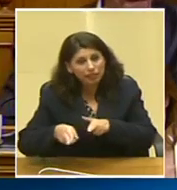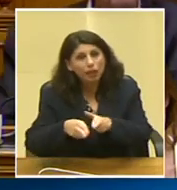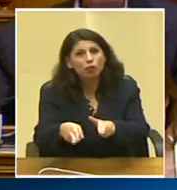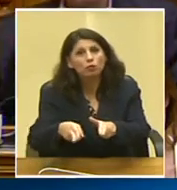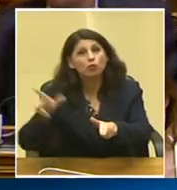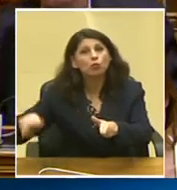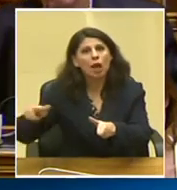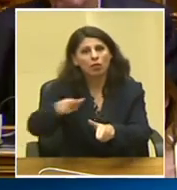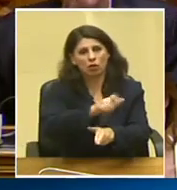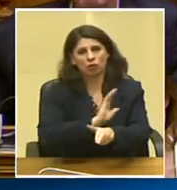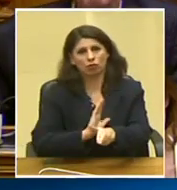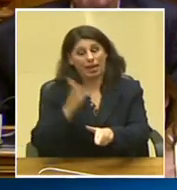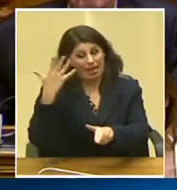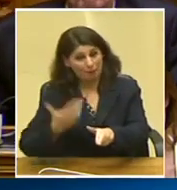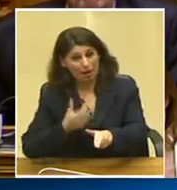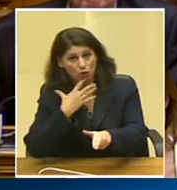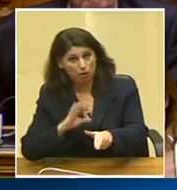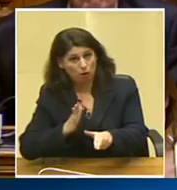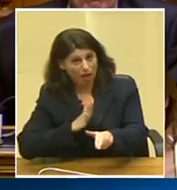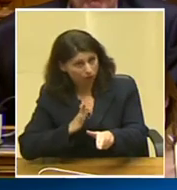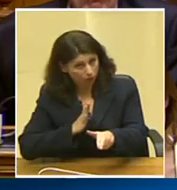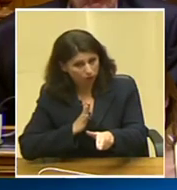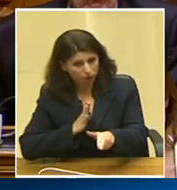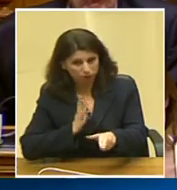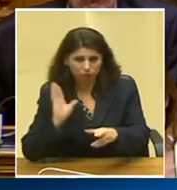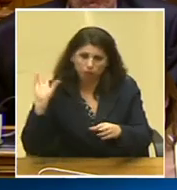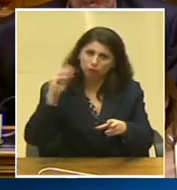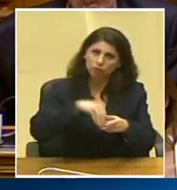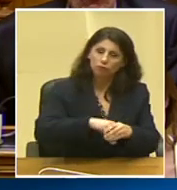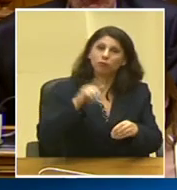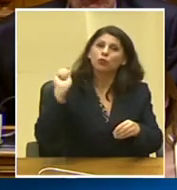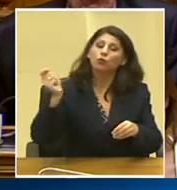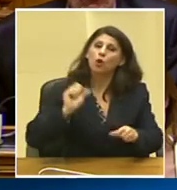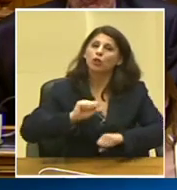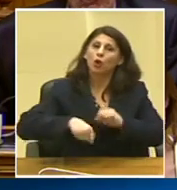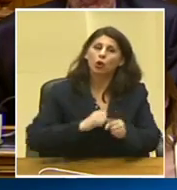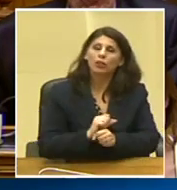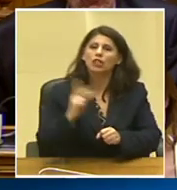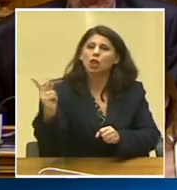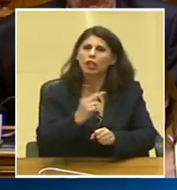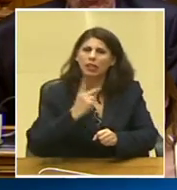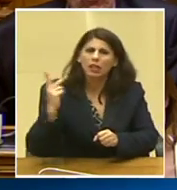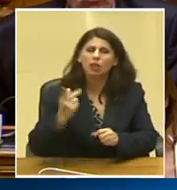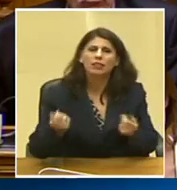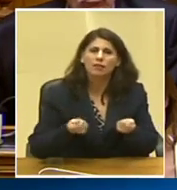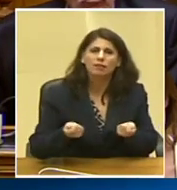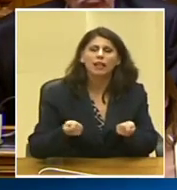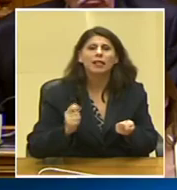μας. Υπάρχουν λοιπόν άνθρωποι οι οποίοι βρέθηκαν στους πολιτικούς αγώνες και στο κοινωνικό γίγνεσθε και σε πολιτικά